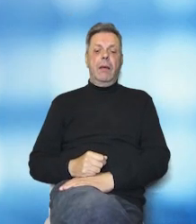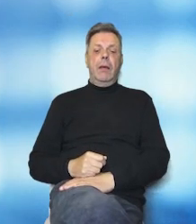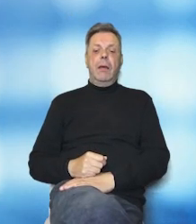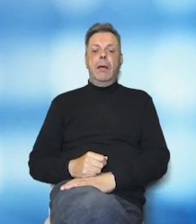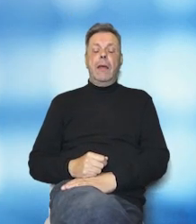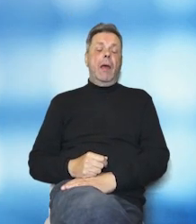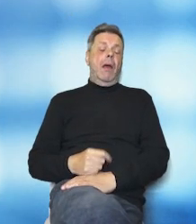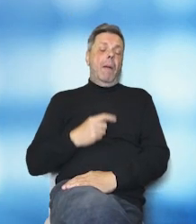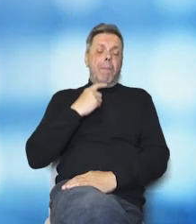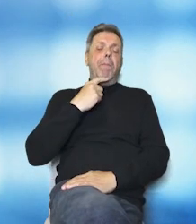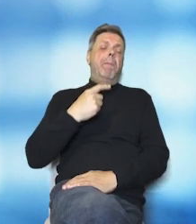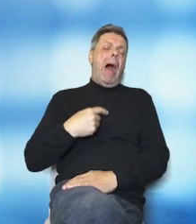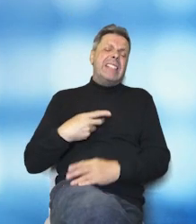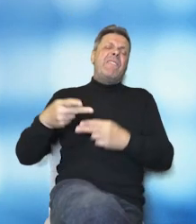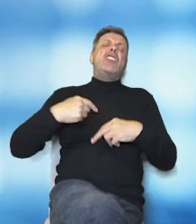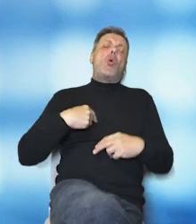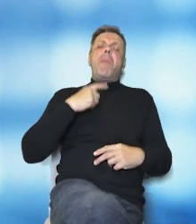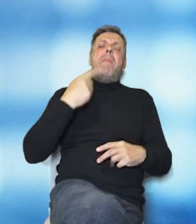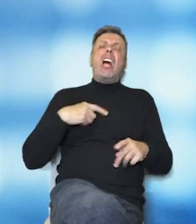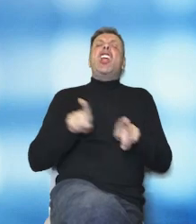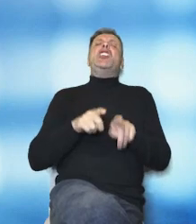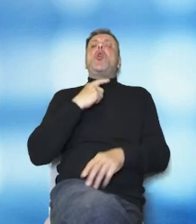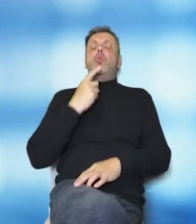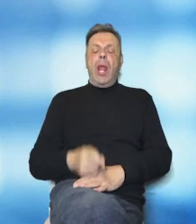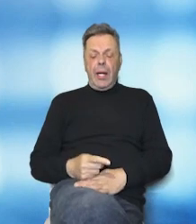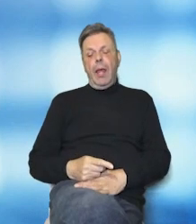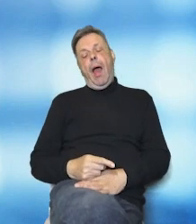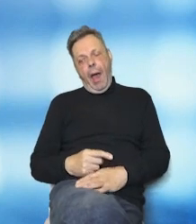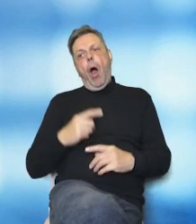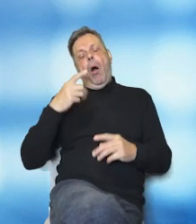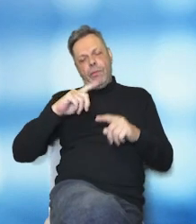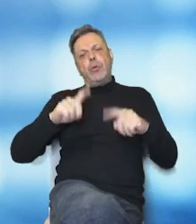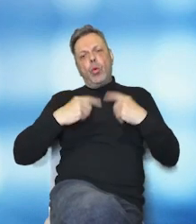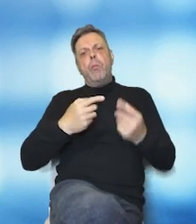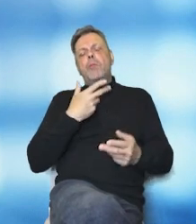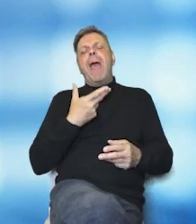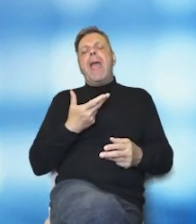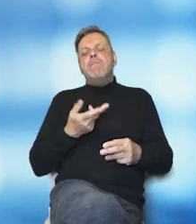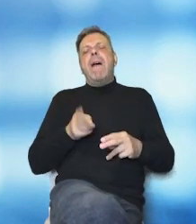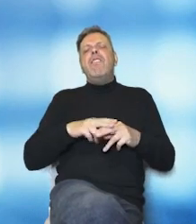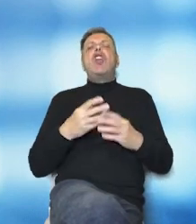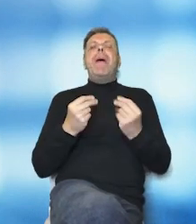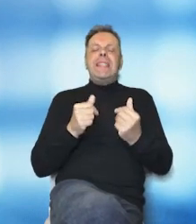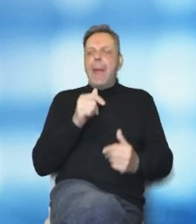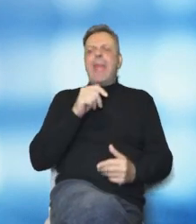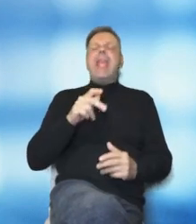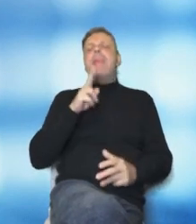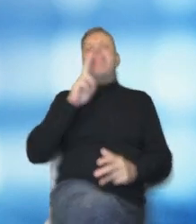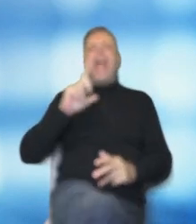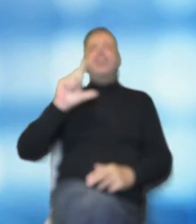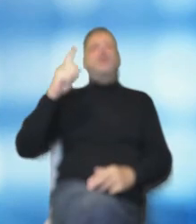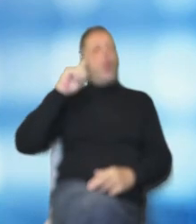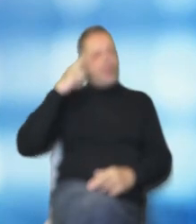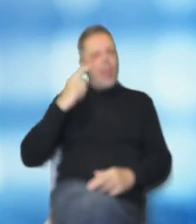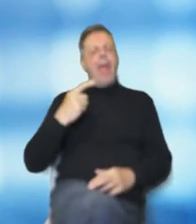mi je rekao koji vi. Ona drugi put me više cijeni, poštuje i ne ide tražiti drugo mišljenje ako